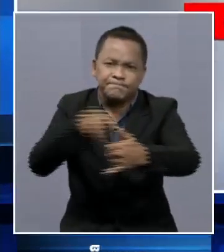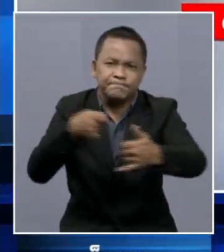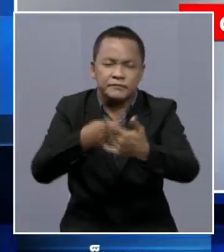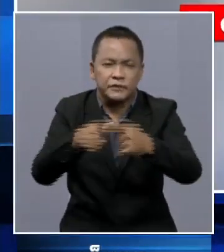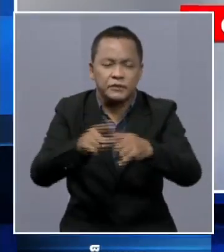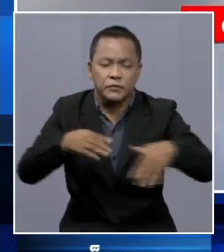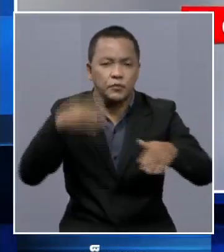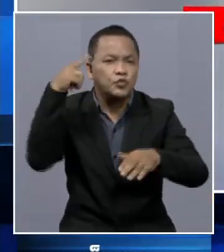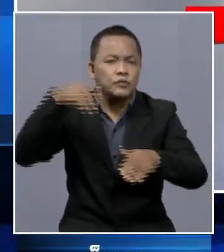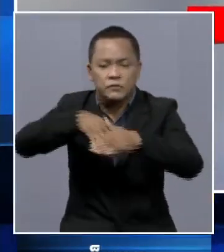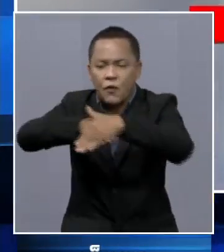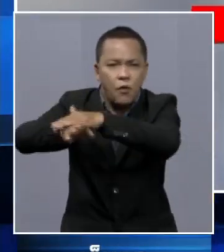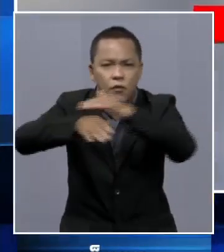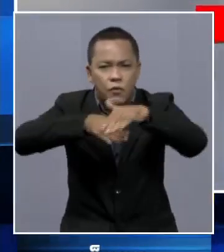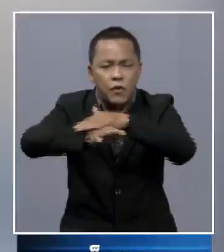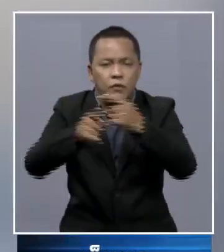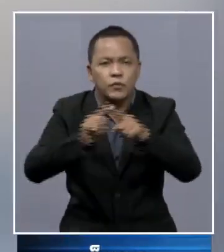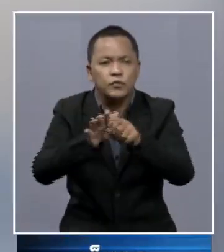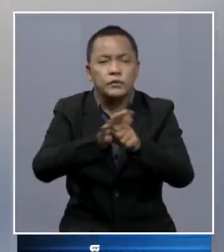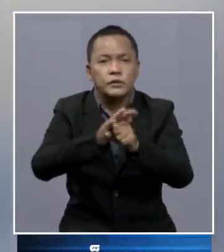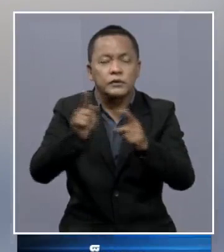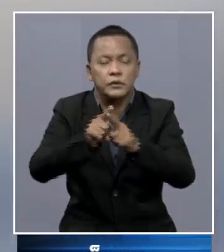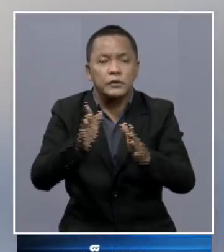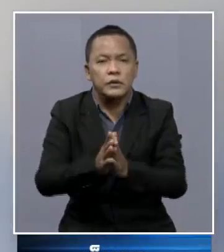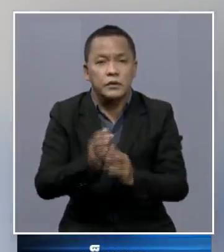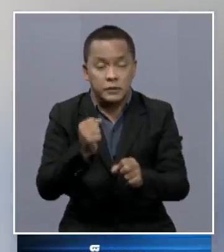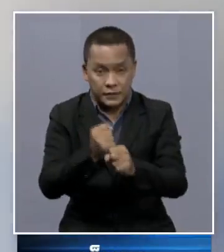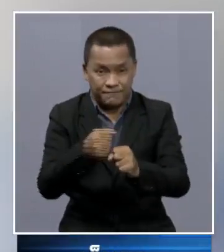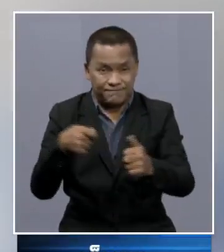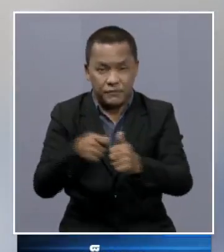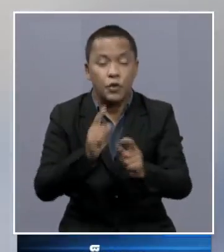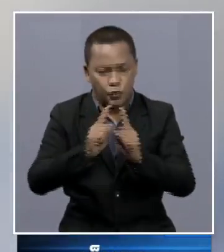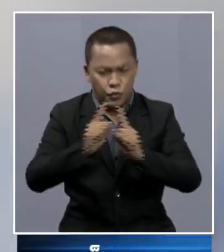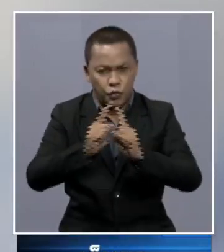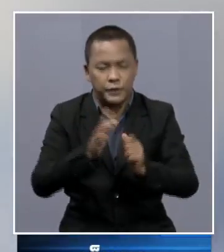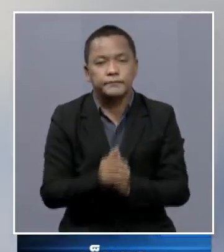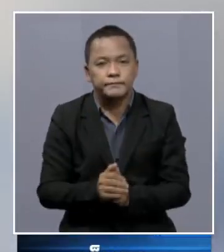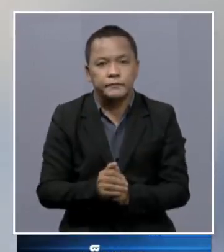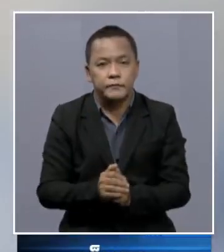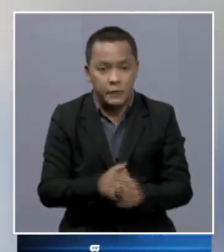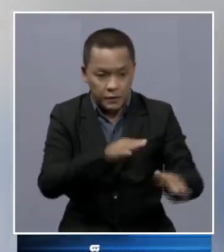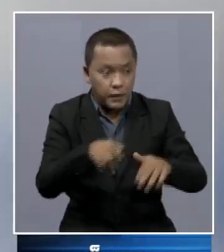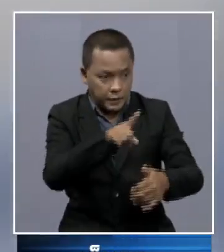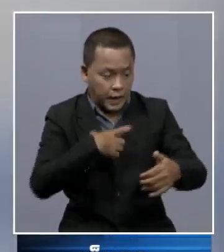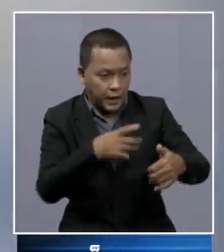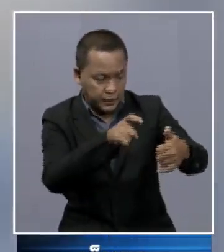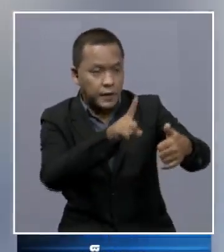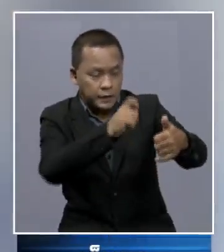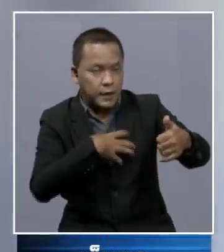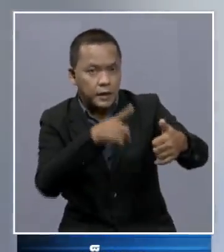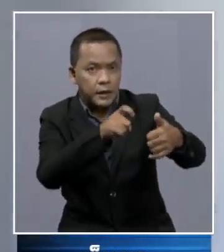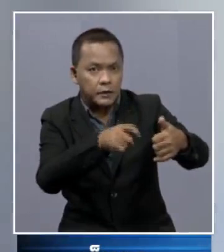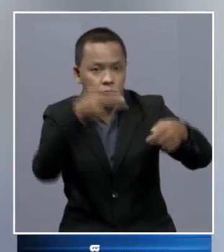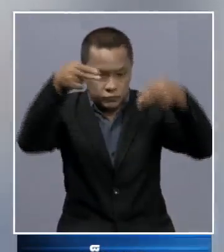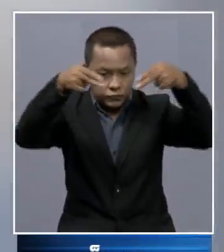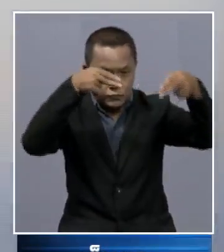จนกทเขาต้องวงหนีตายครัไ้ช่วจงหวะ ตอนที่จาก่อเรื่องเี่ยยัพูดอยเลยว่า พร้มทจะตายแลวใช่ไหมแล้มมค